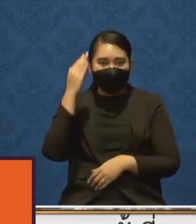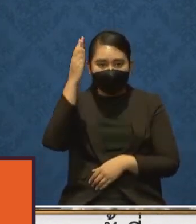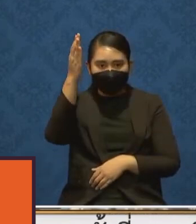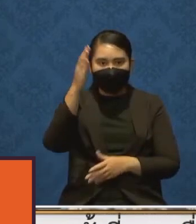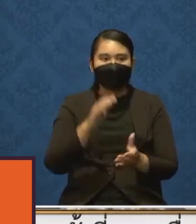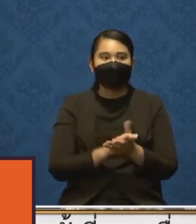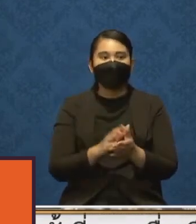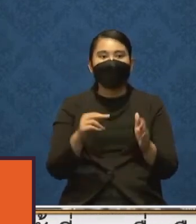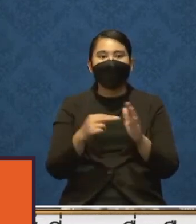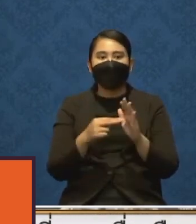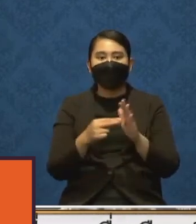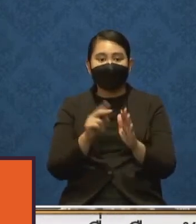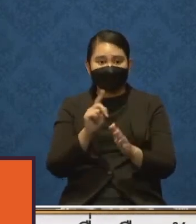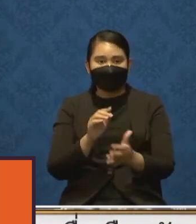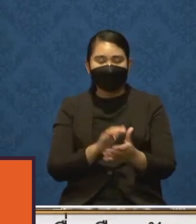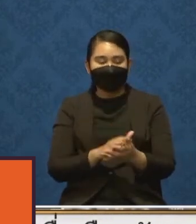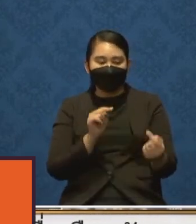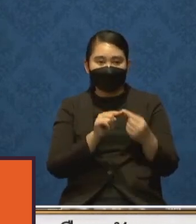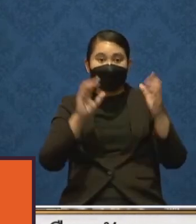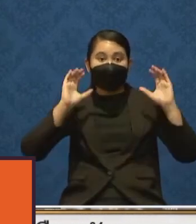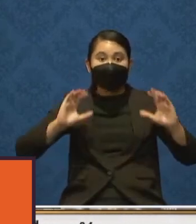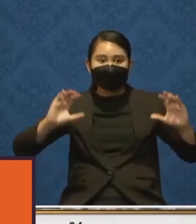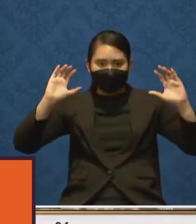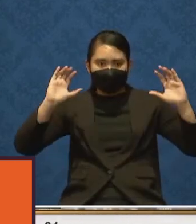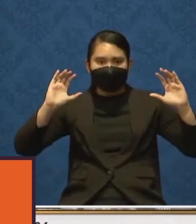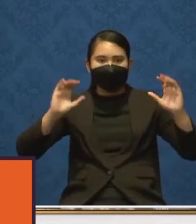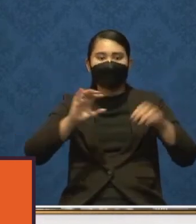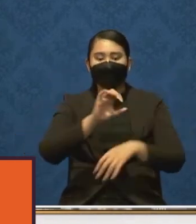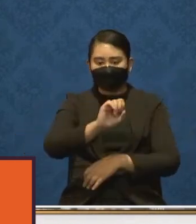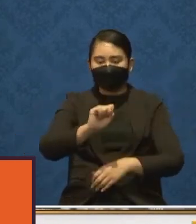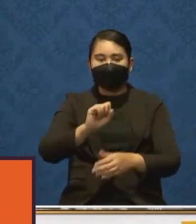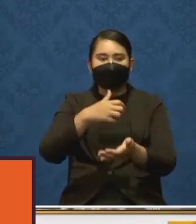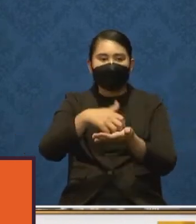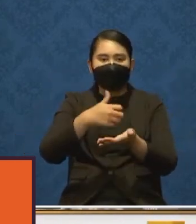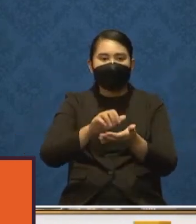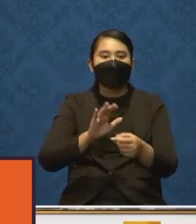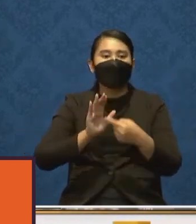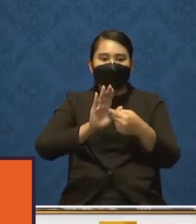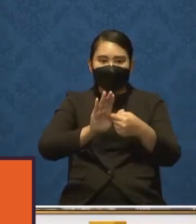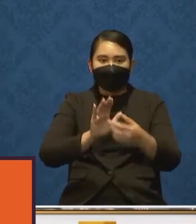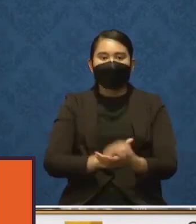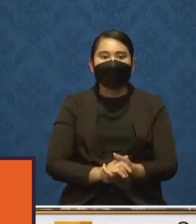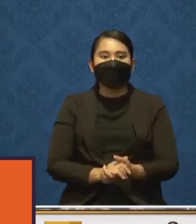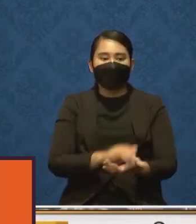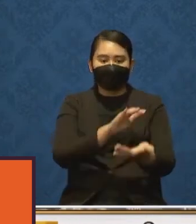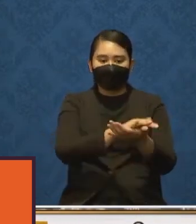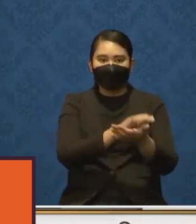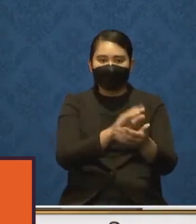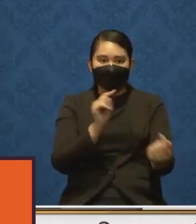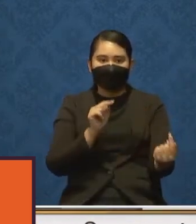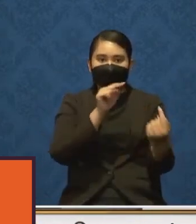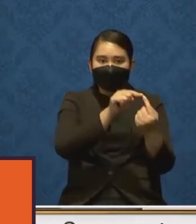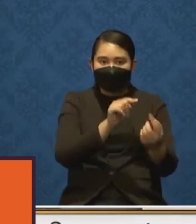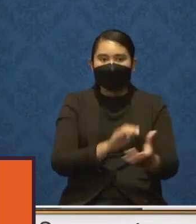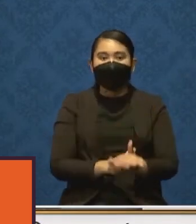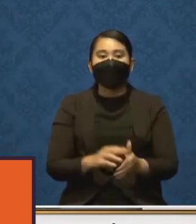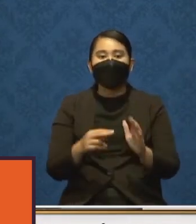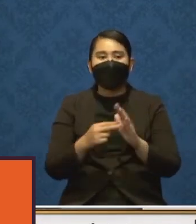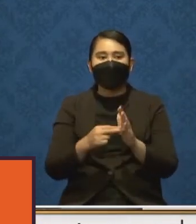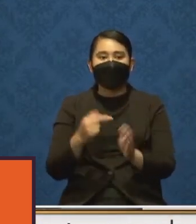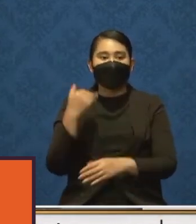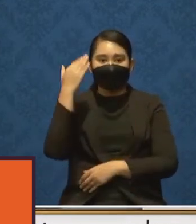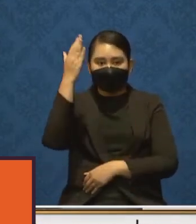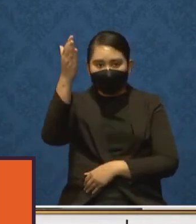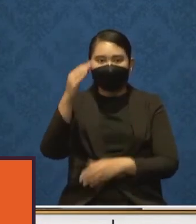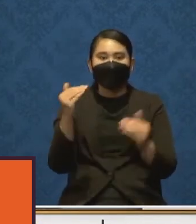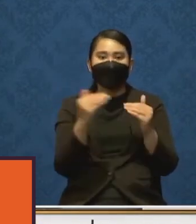หน่วยงานราชการที่เพื่อนสอสออภิปลายครัเช่นสถานศึกษาพเป้าเลยครับต่อไปจะต้องไม่ม